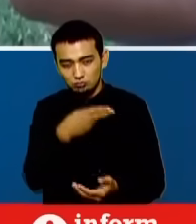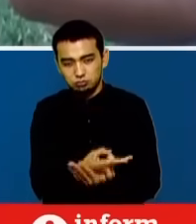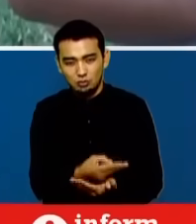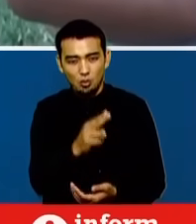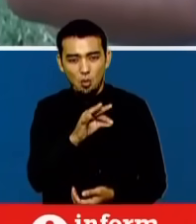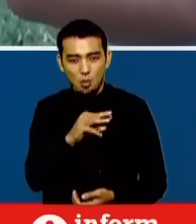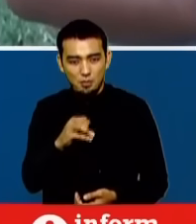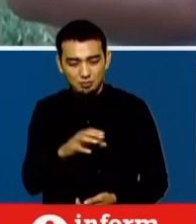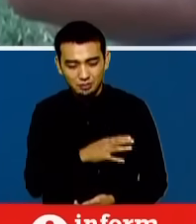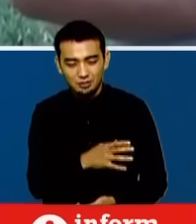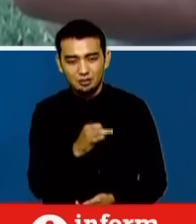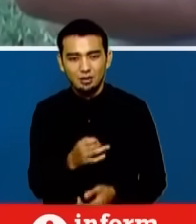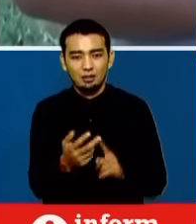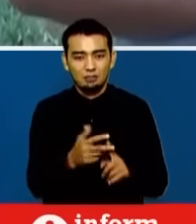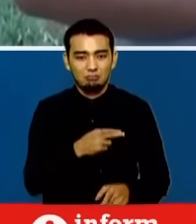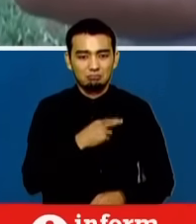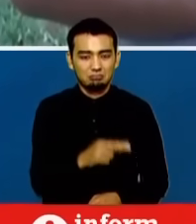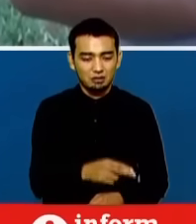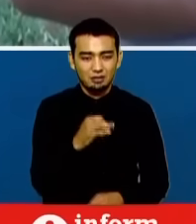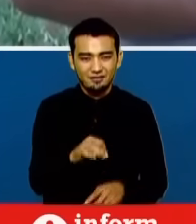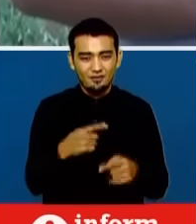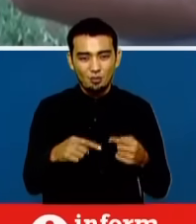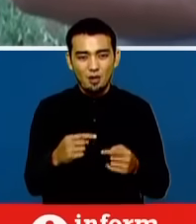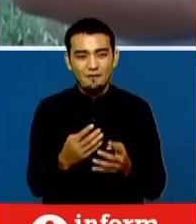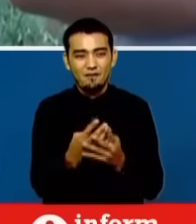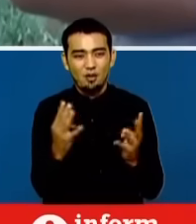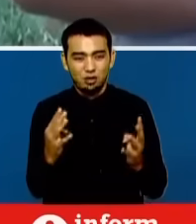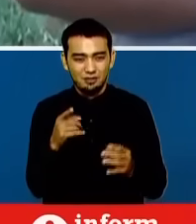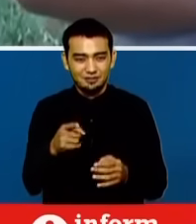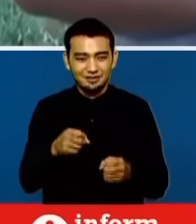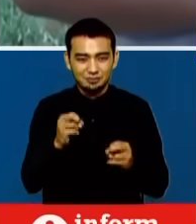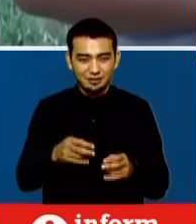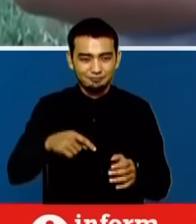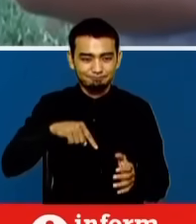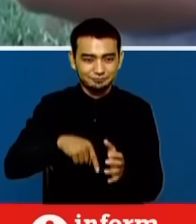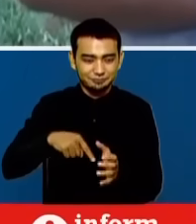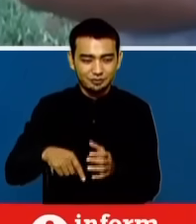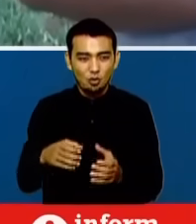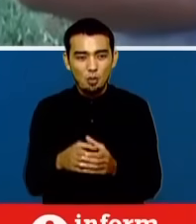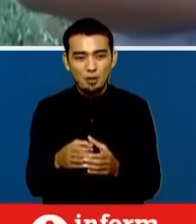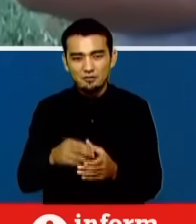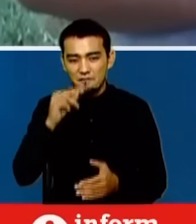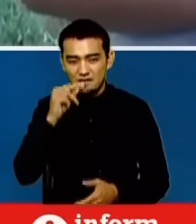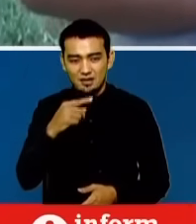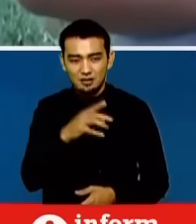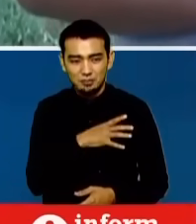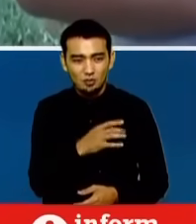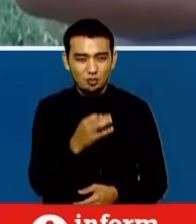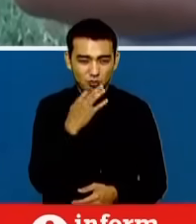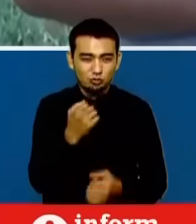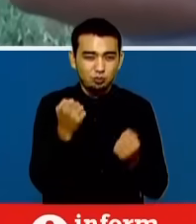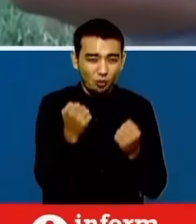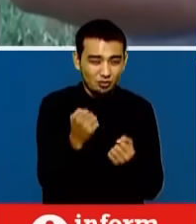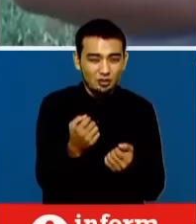депутаты Самат Нұртаза осы жағдайдың бәрінде футбол қақпаларын бекітпеген мердігер компанияның өздерін кінәлайды. Себебі кез келген